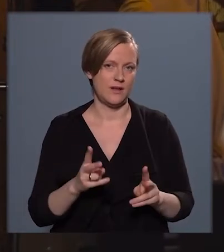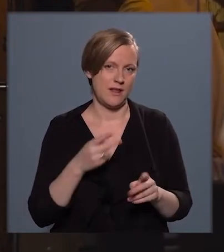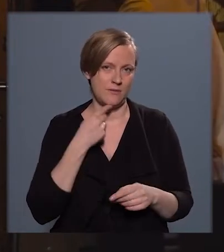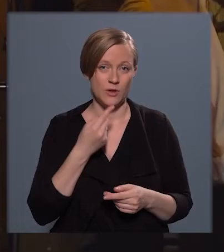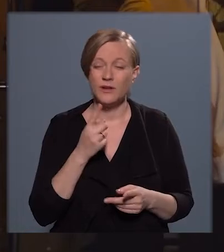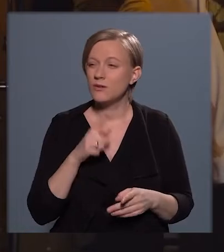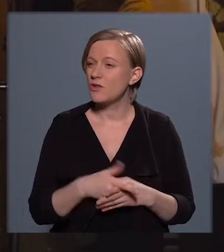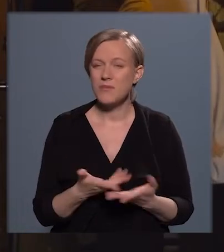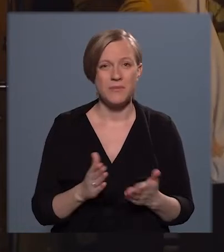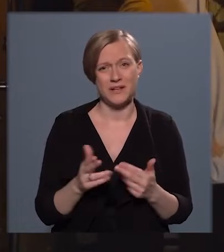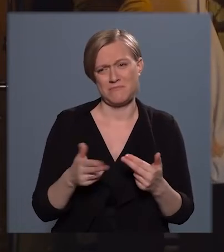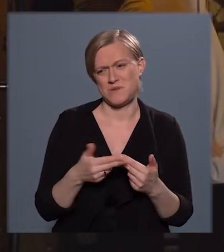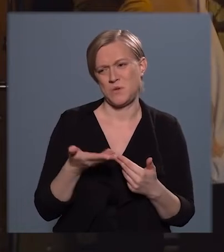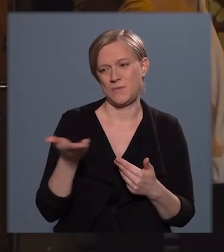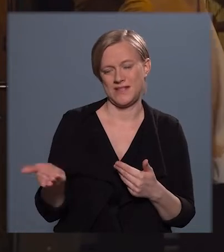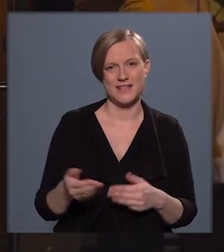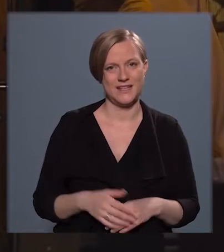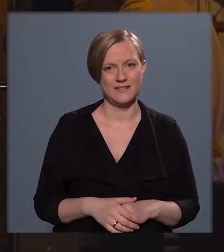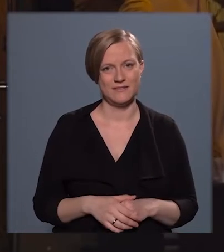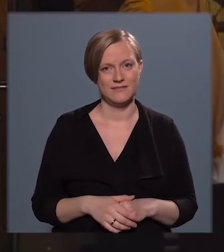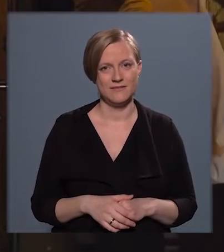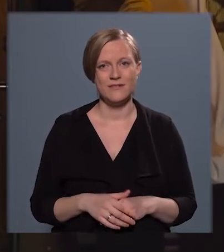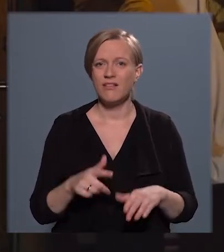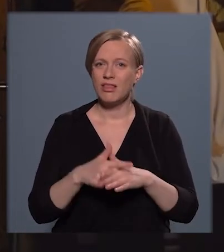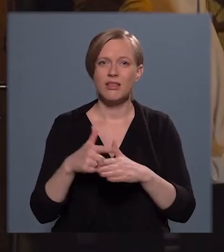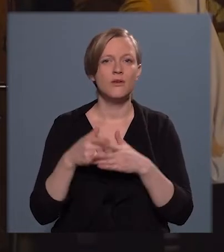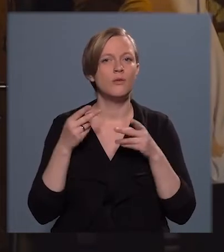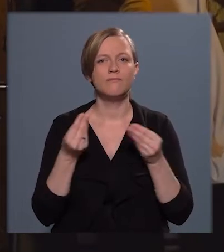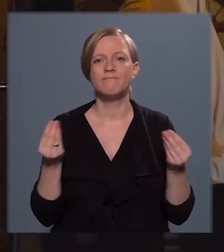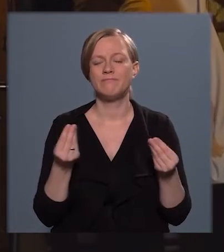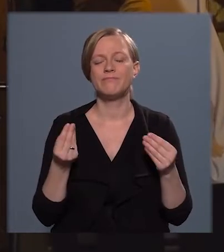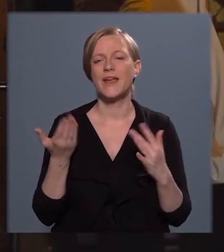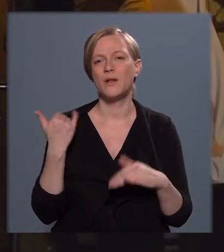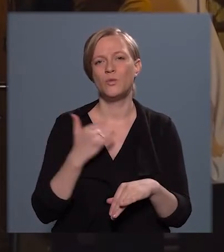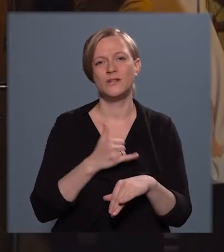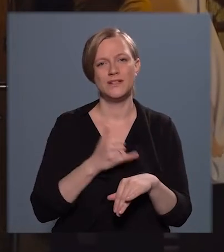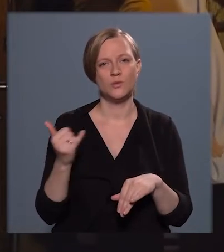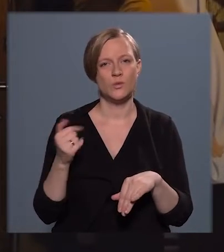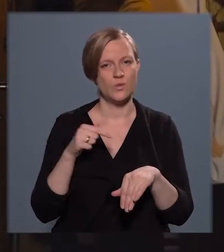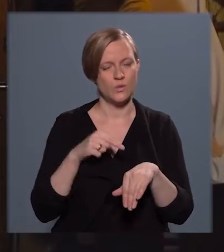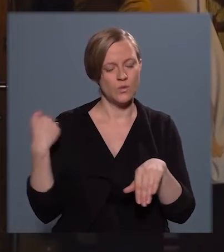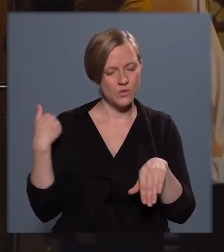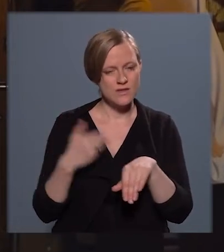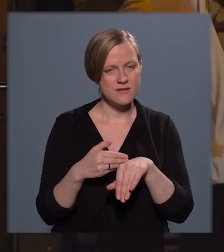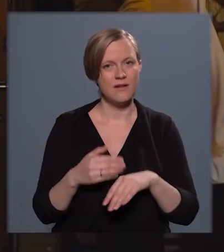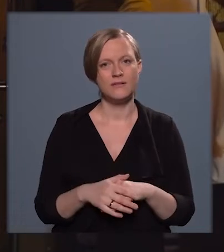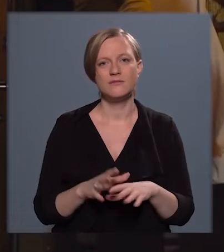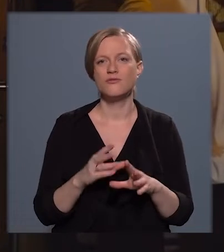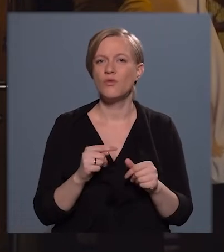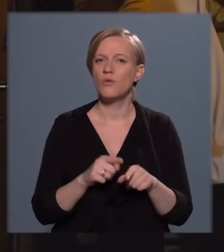közepedig innen a szomszédból. Göröngyös út, mert az elmúlt időszak számos